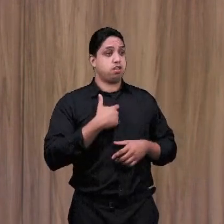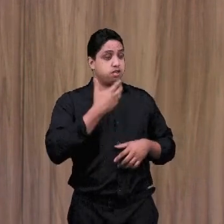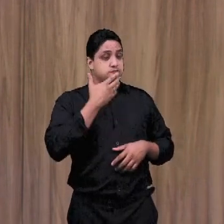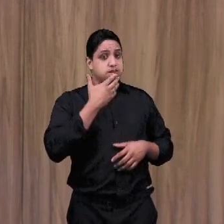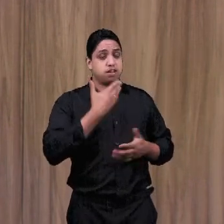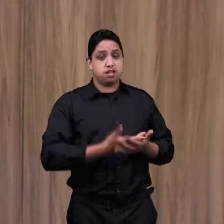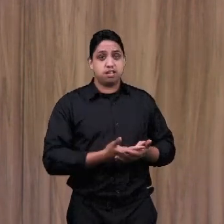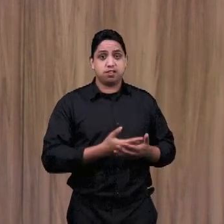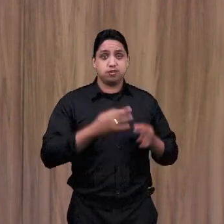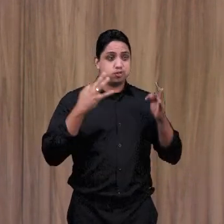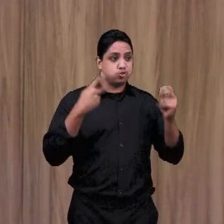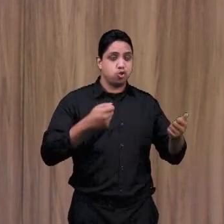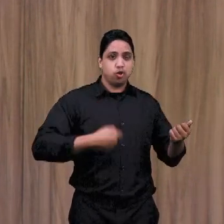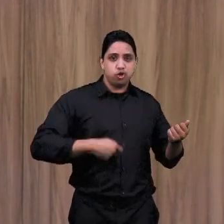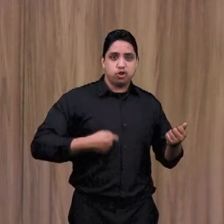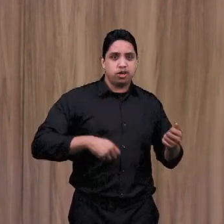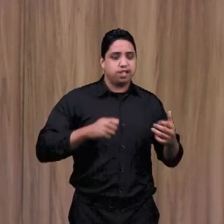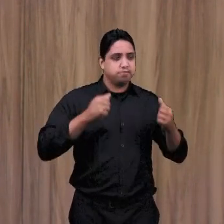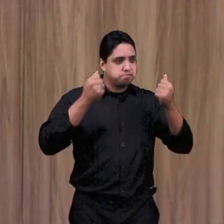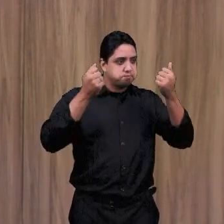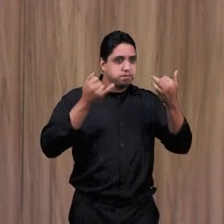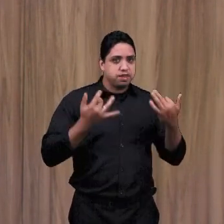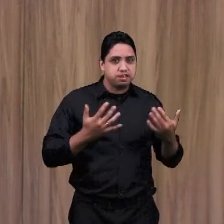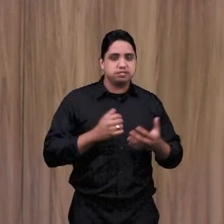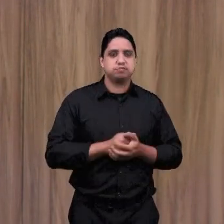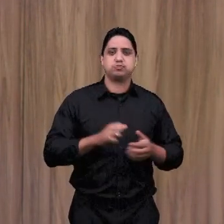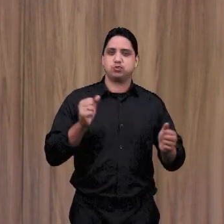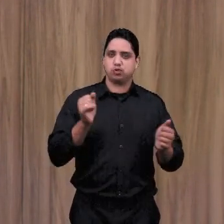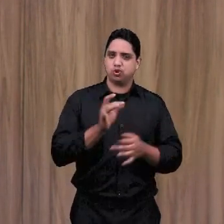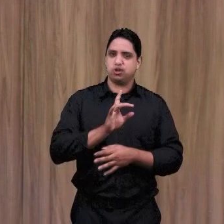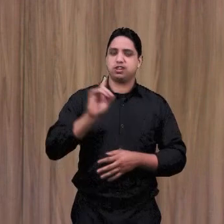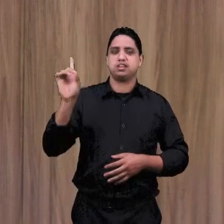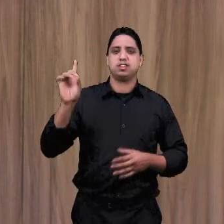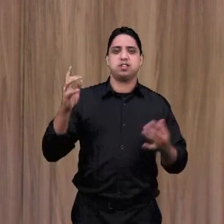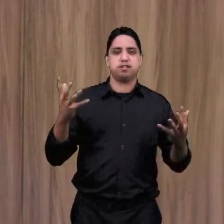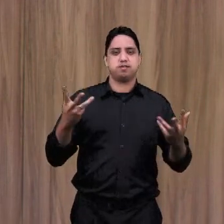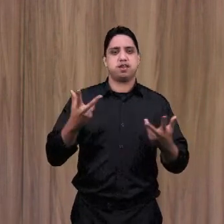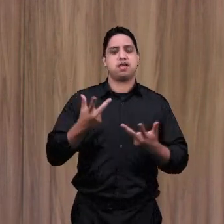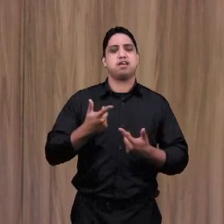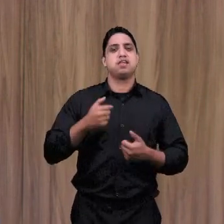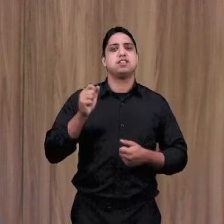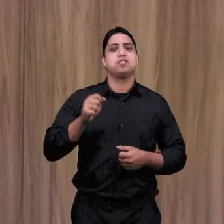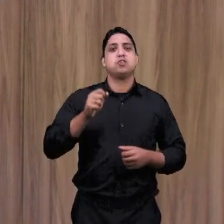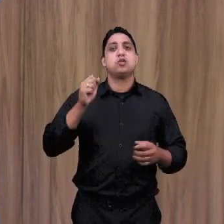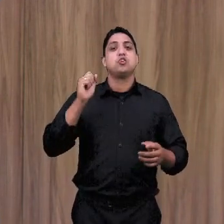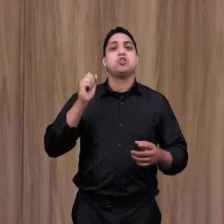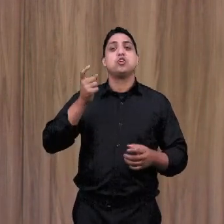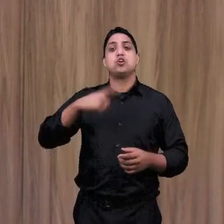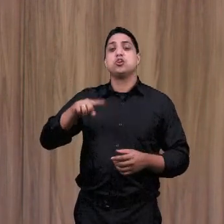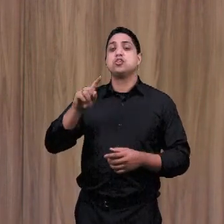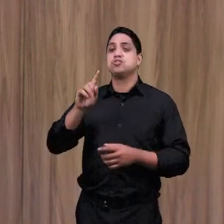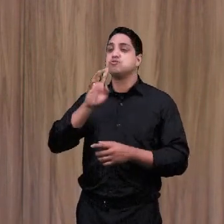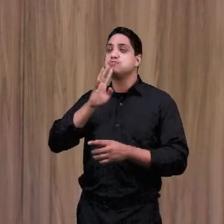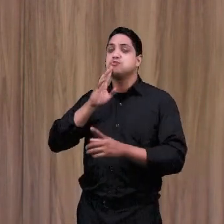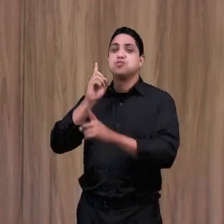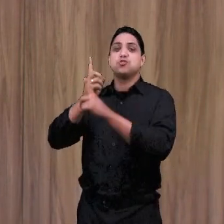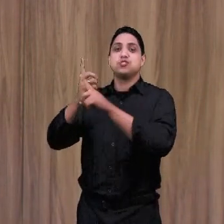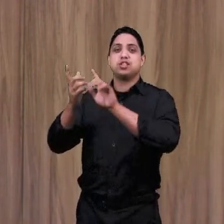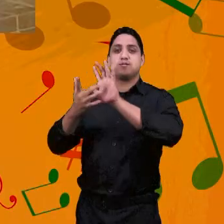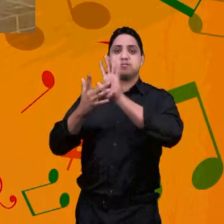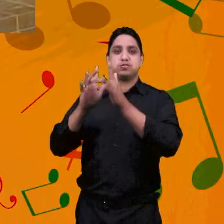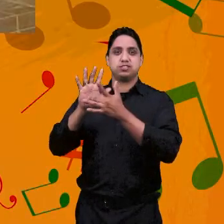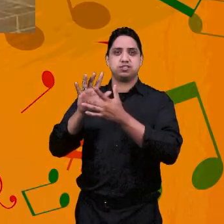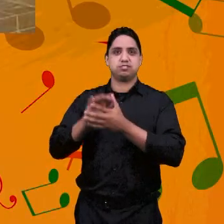directement du travail. Quand il est arrivé à l'église, il a reçu une bénédiction de la part du Seigneur. Gloire à Dieu. Merveilleuse la rencontre avec le Seigneur Jésus.